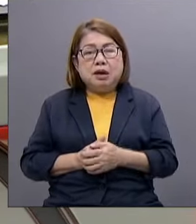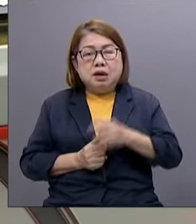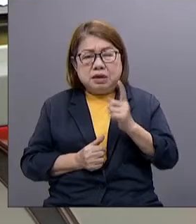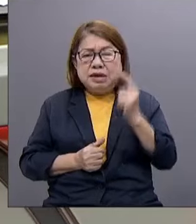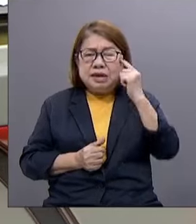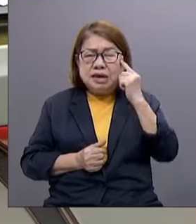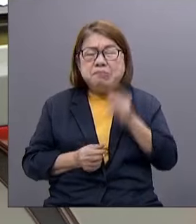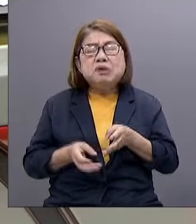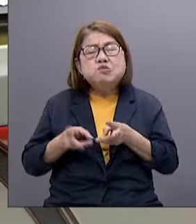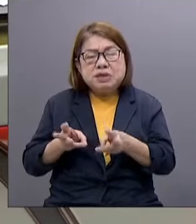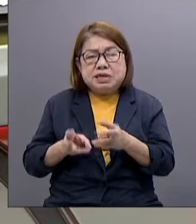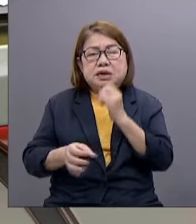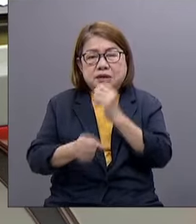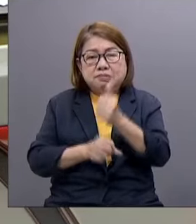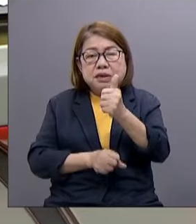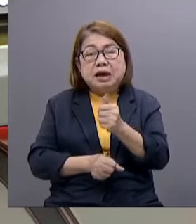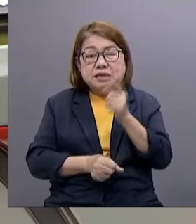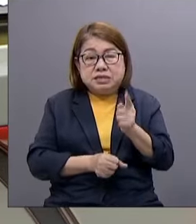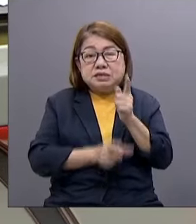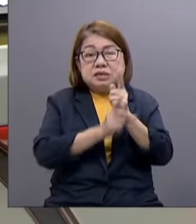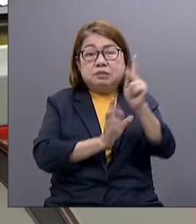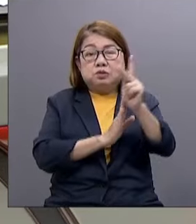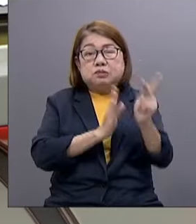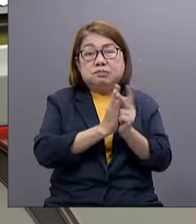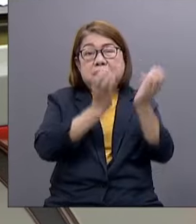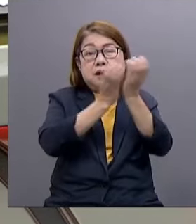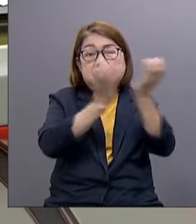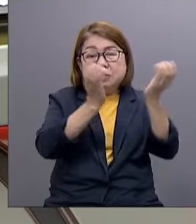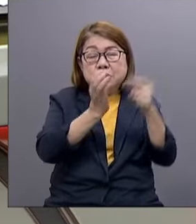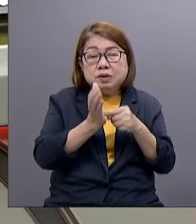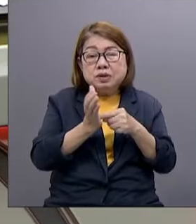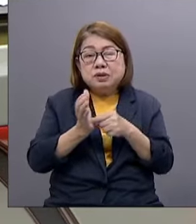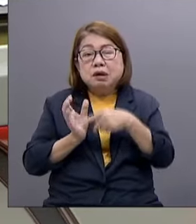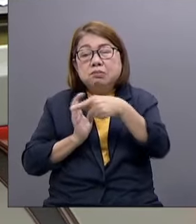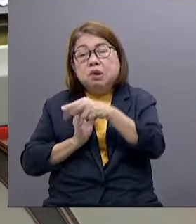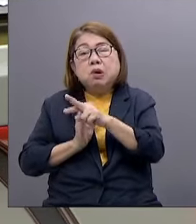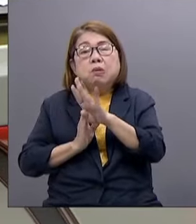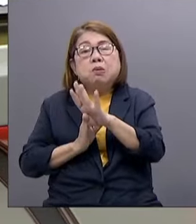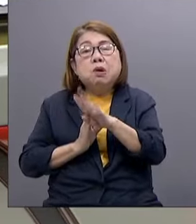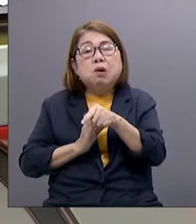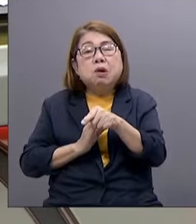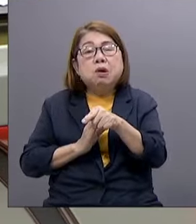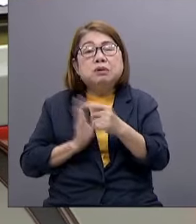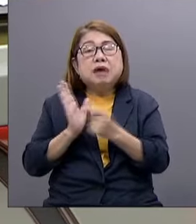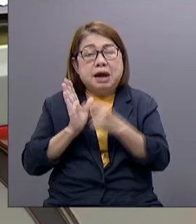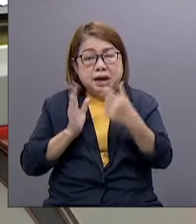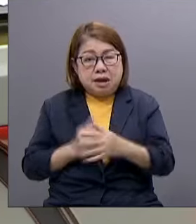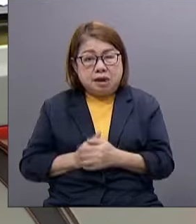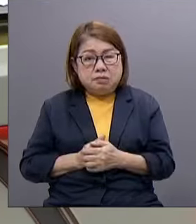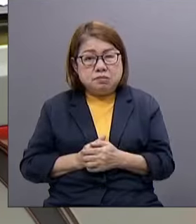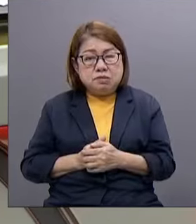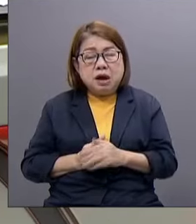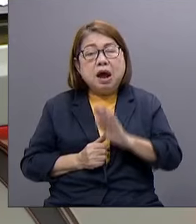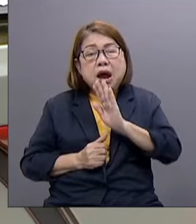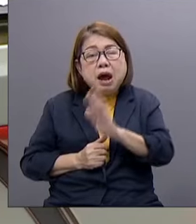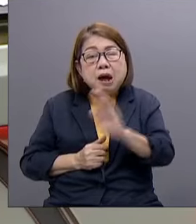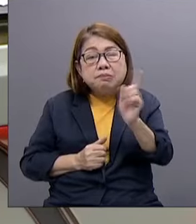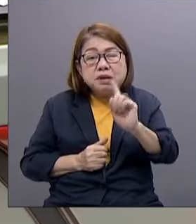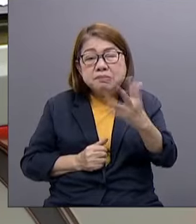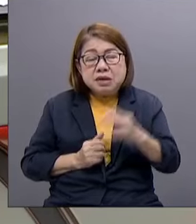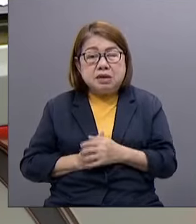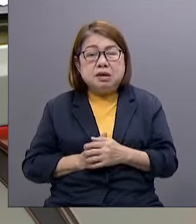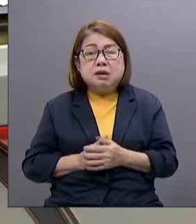แหละอันเนื่องมาจากในรัฐธรรมนูญหรือว่าในพ.ร.ป.เขาก็ไม่ได้ห้ามกับการที่จะไปหาคนมาในการที่จะล